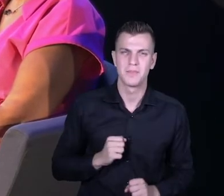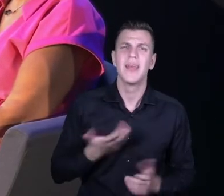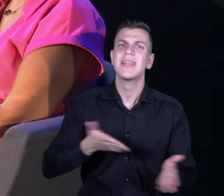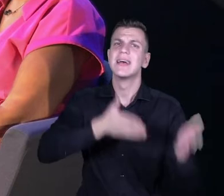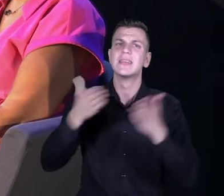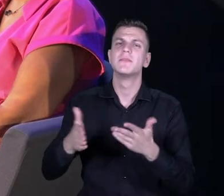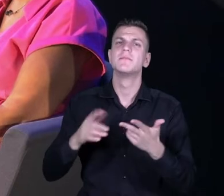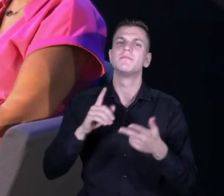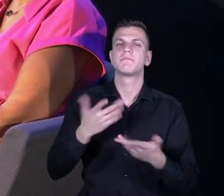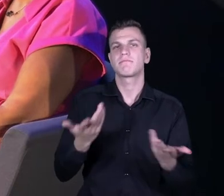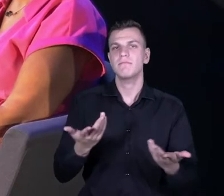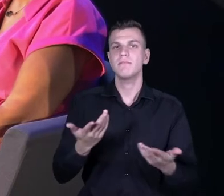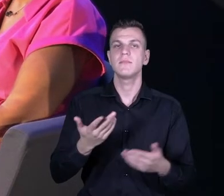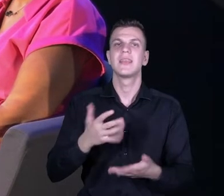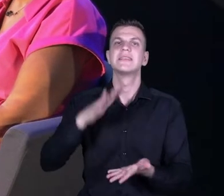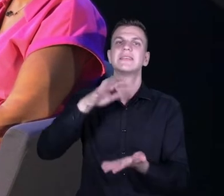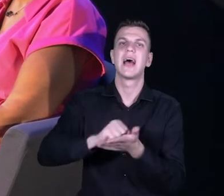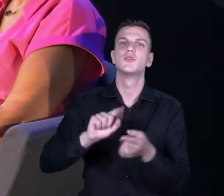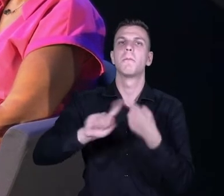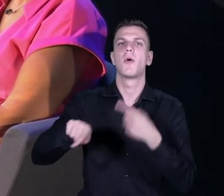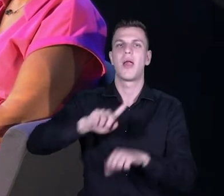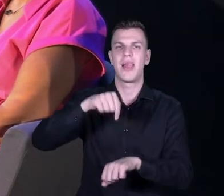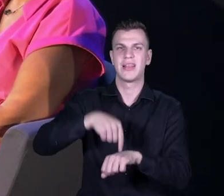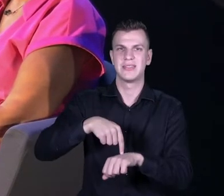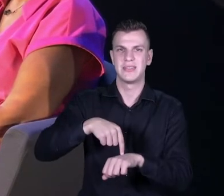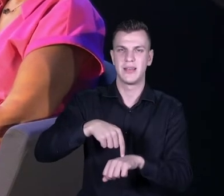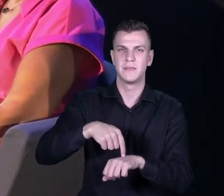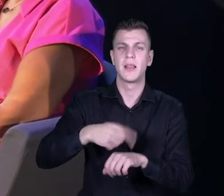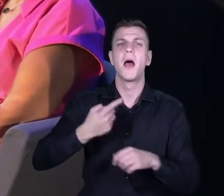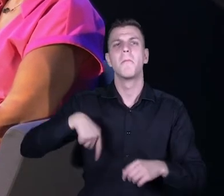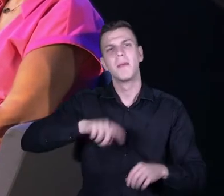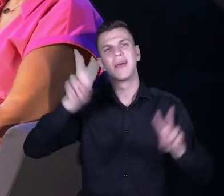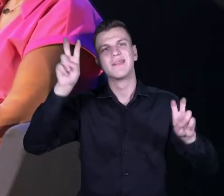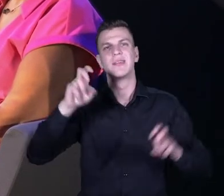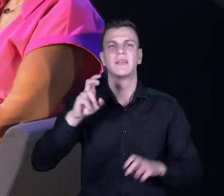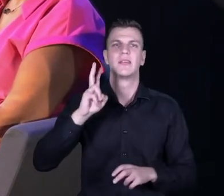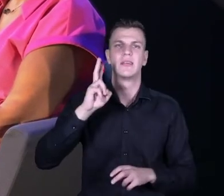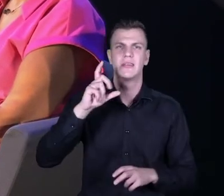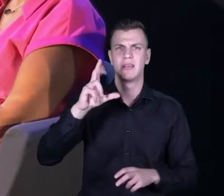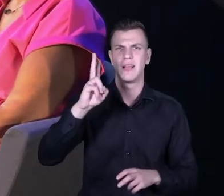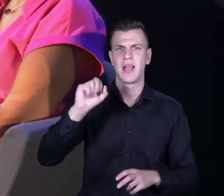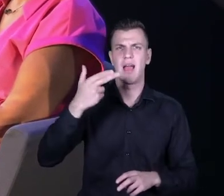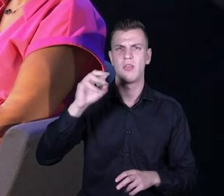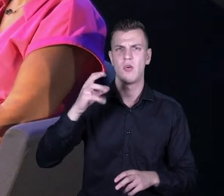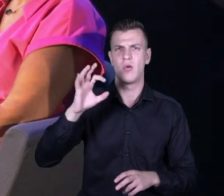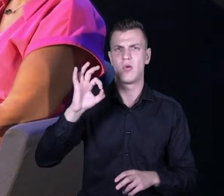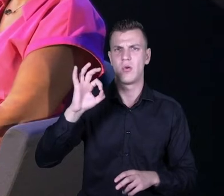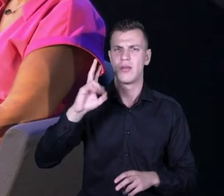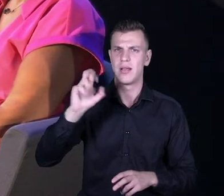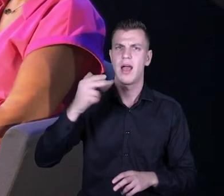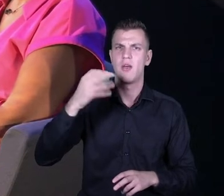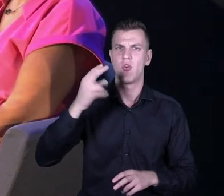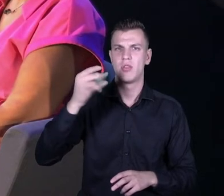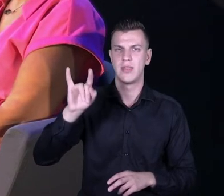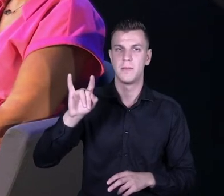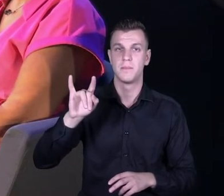zajęć pozalekcyjnych. My je nazywamy w Cogito kanonami. Są to zajęcia, które prowadzimy w grupach mieszanych wiekowo.